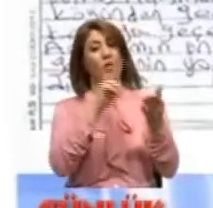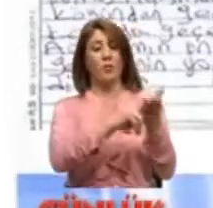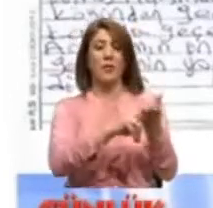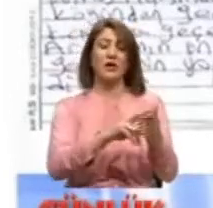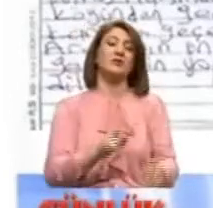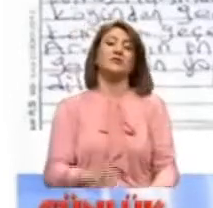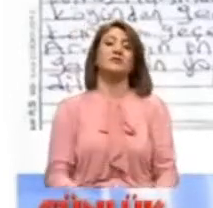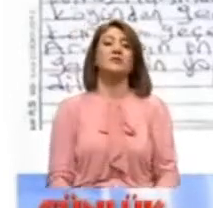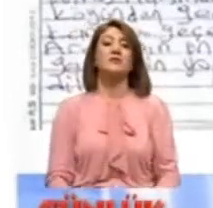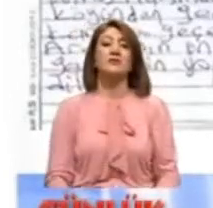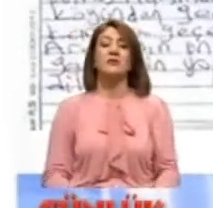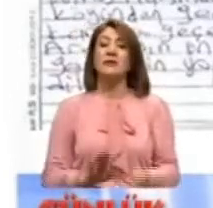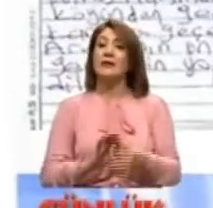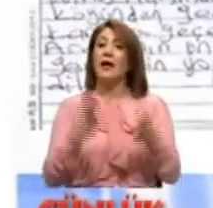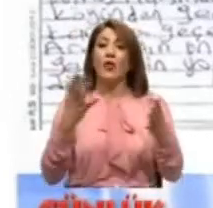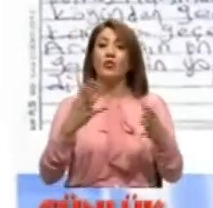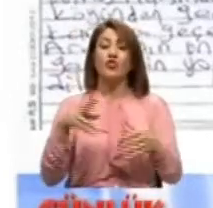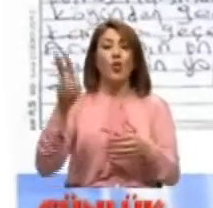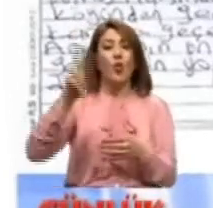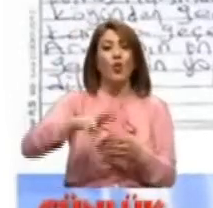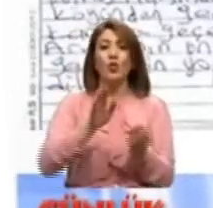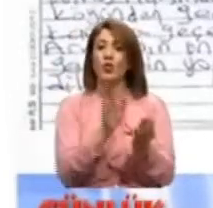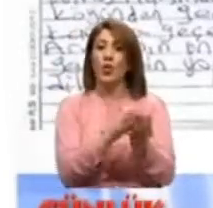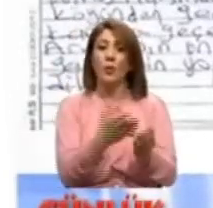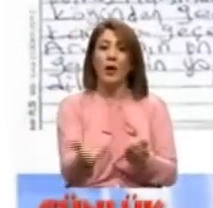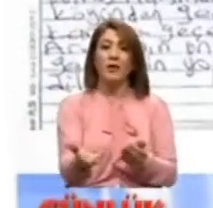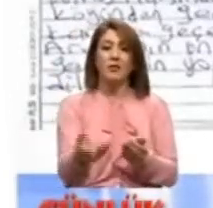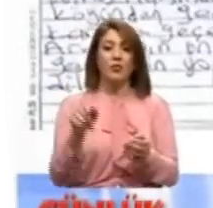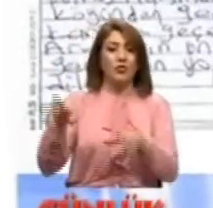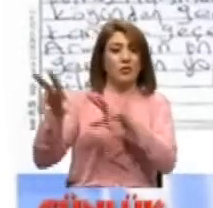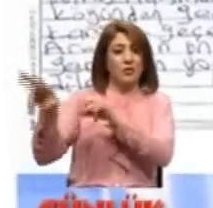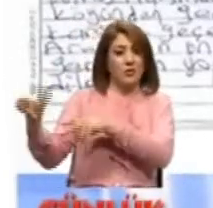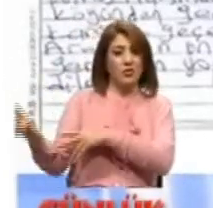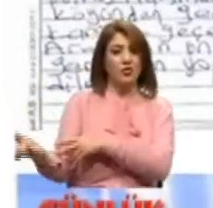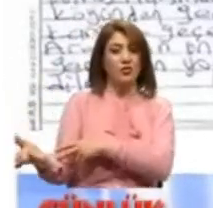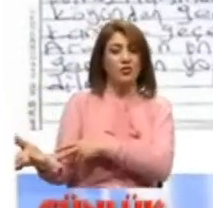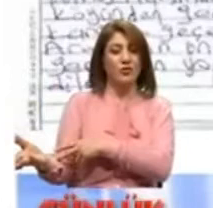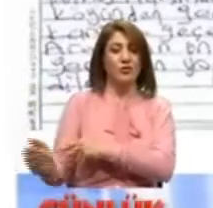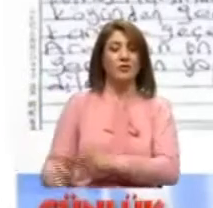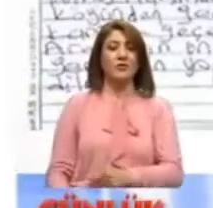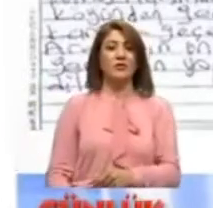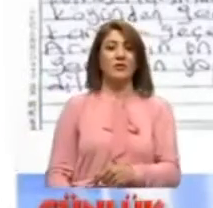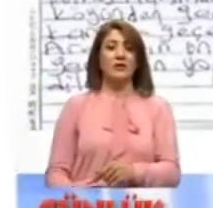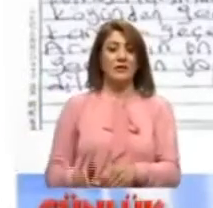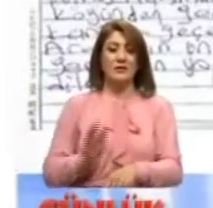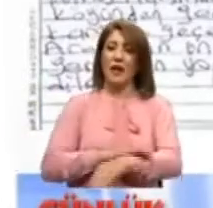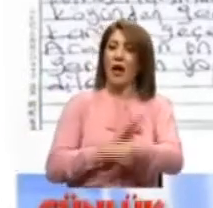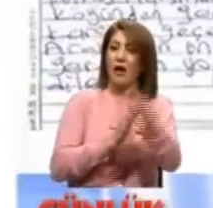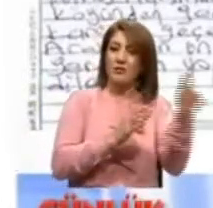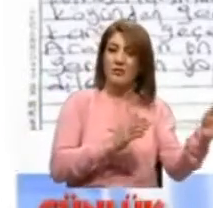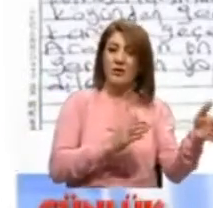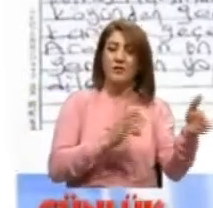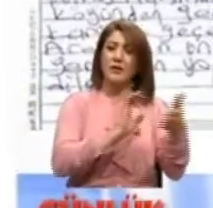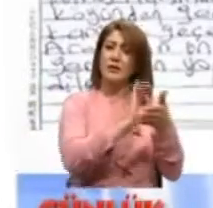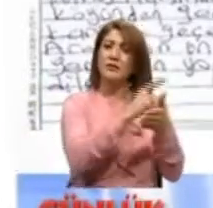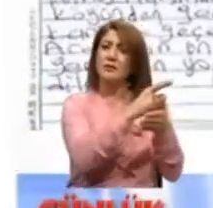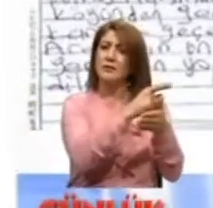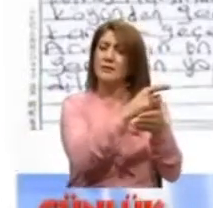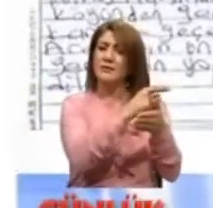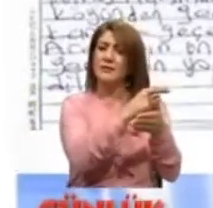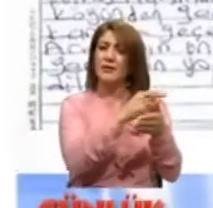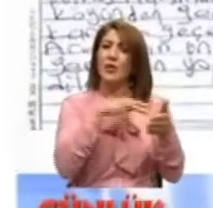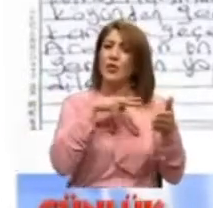diye söylüyorum. Ne olmuş? Ölü köpek. Evet. Orada yatıyor. Ondan evet. Sonra sağ tarafta ne yazıyor? Ne yolu